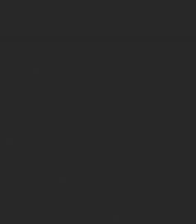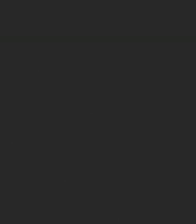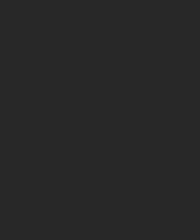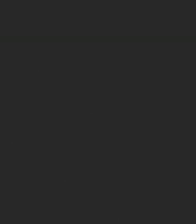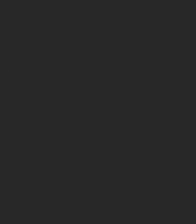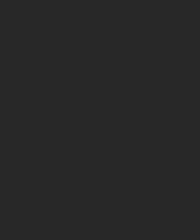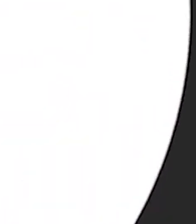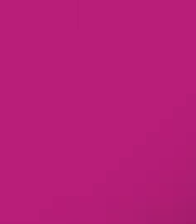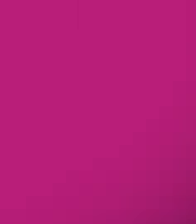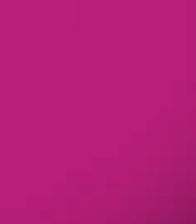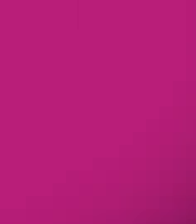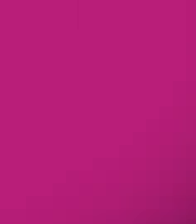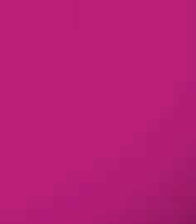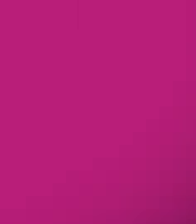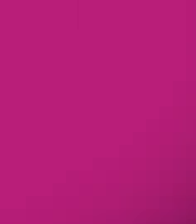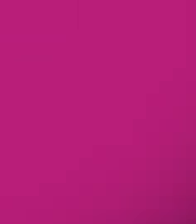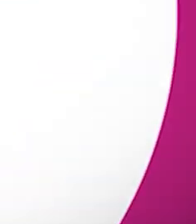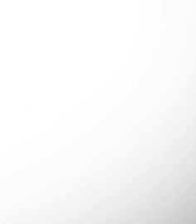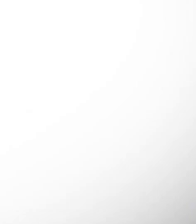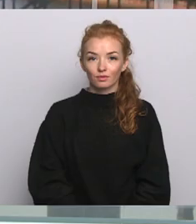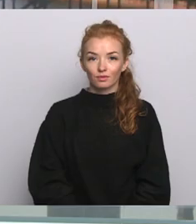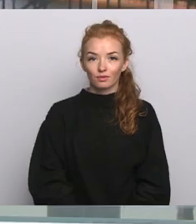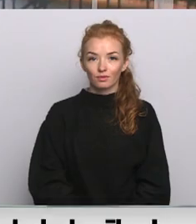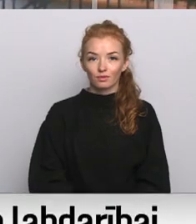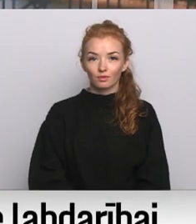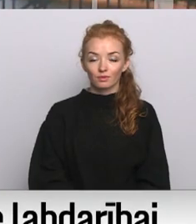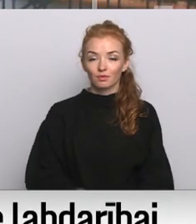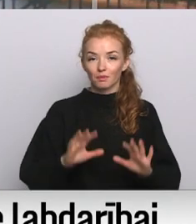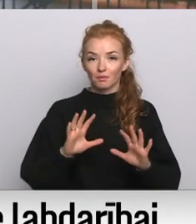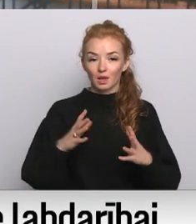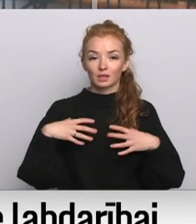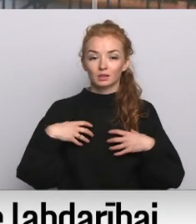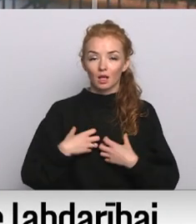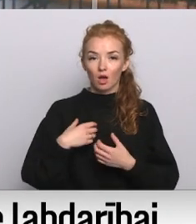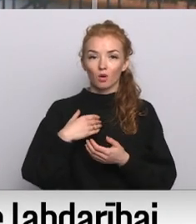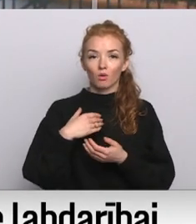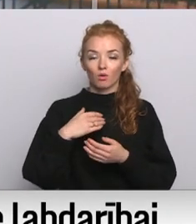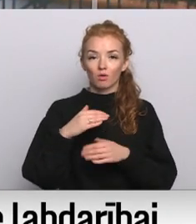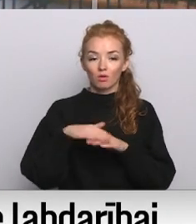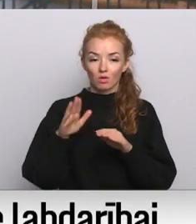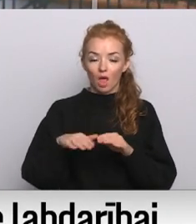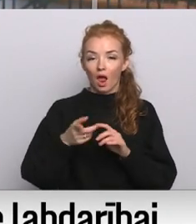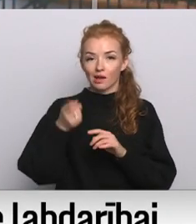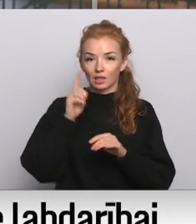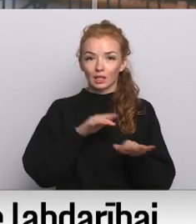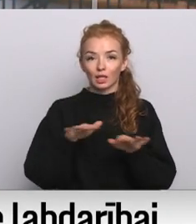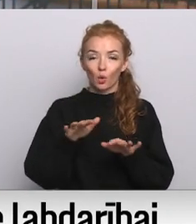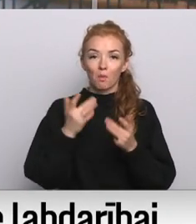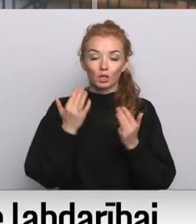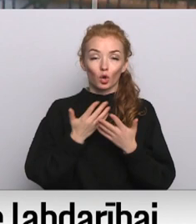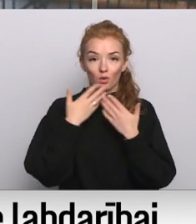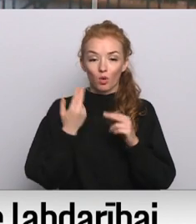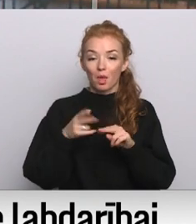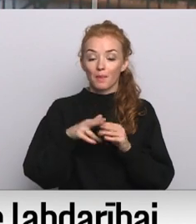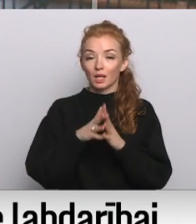Re, viss ēters ir te! Bet sēru dēļ oficiāla aizlieguma rīkot pasākumus Lielbritānijā nav.